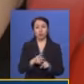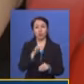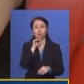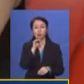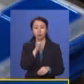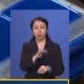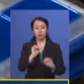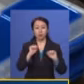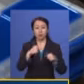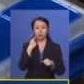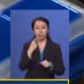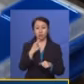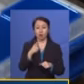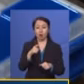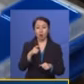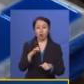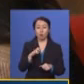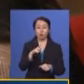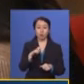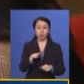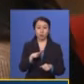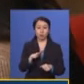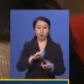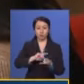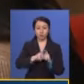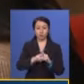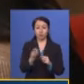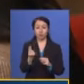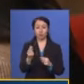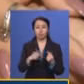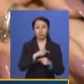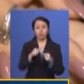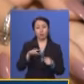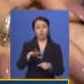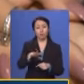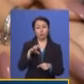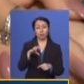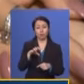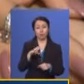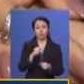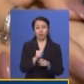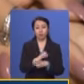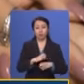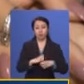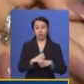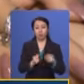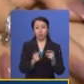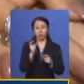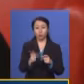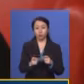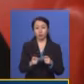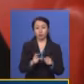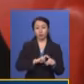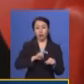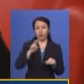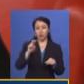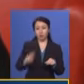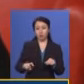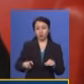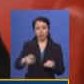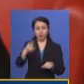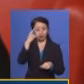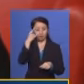можно сказать. Свое хобби Гузаль не так давно превратила в бизнес. Фотографии изделий «Хендмейд» рукодельница выкладывает на своей